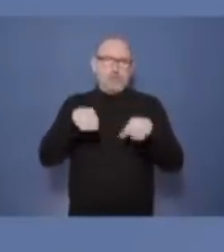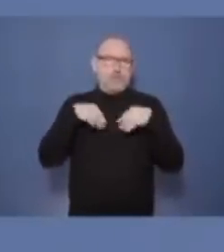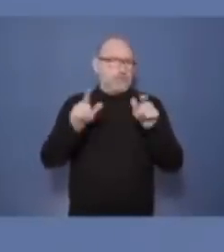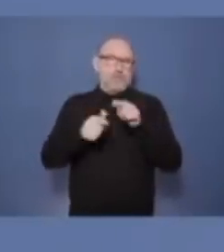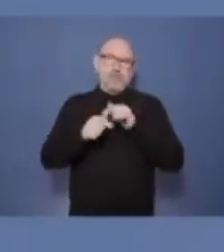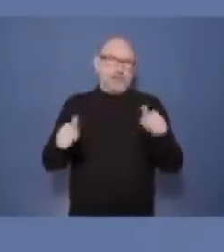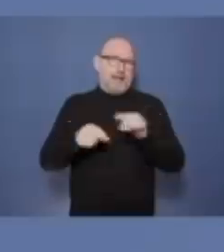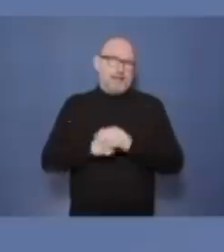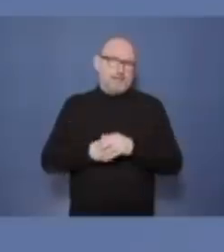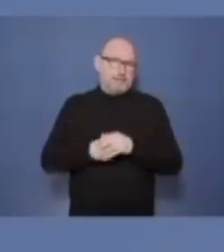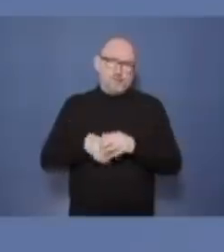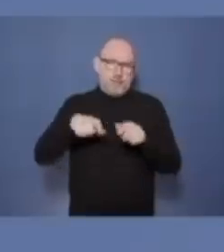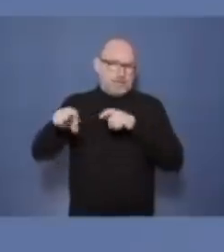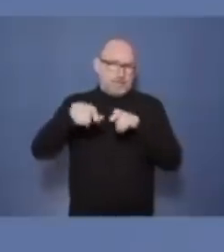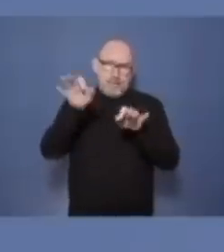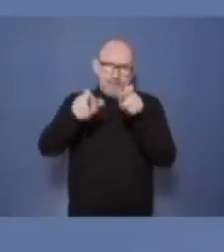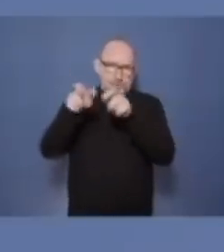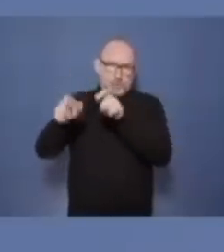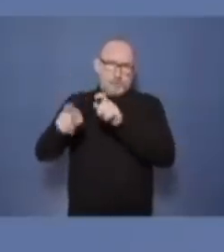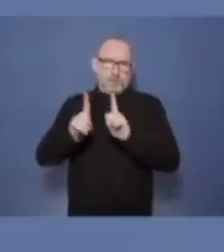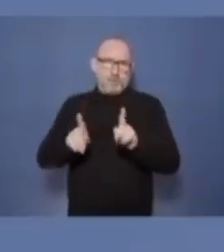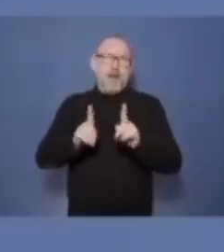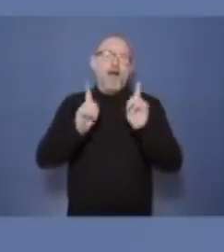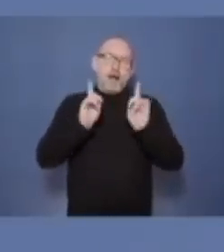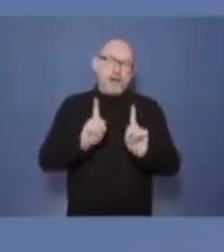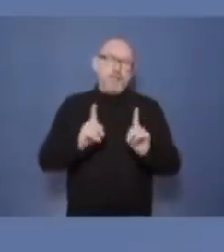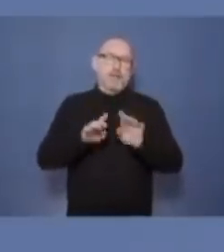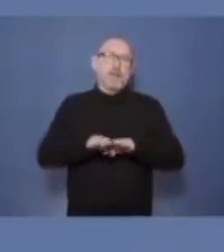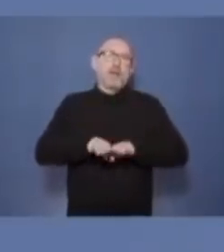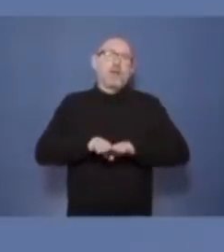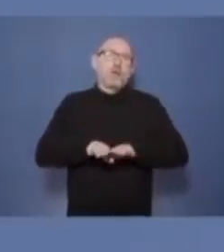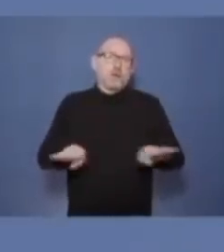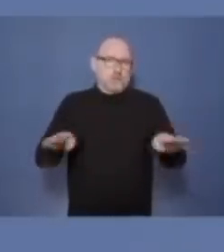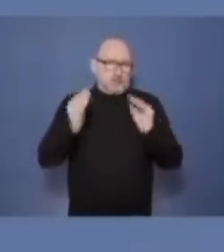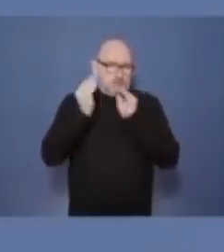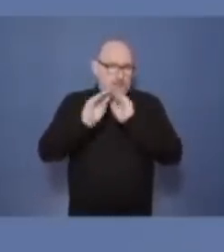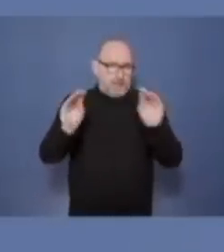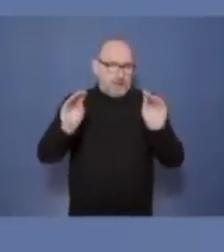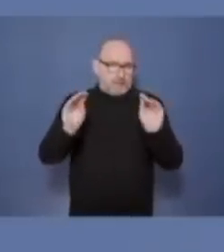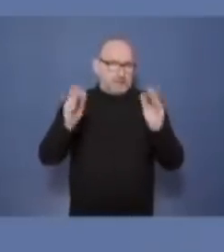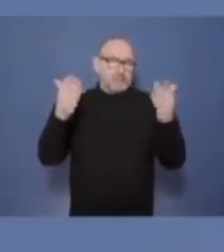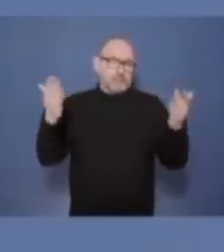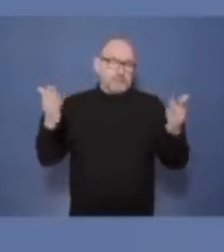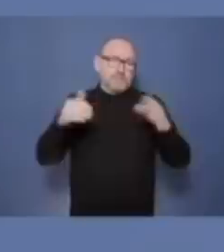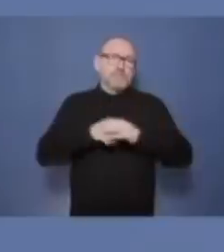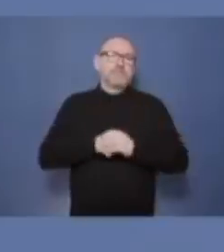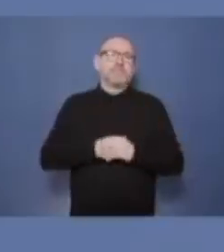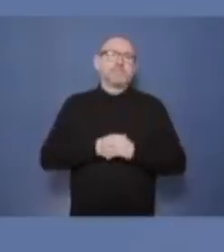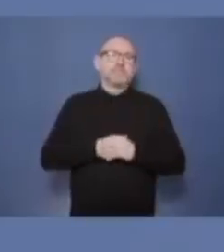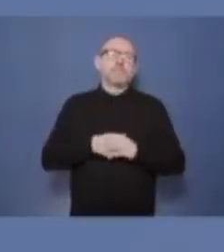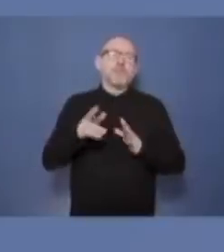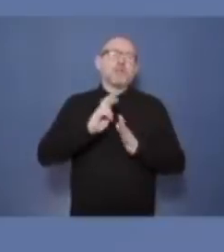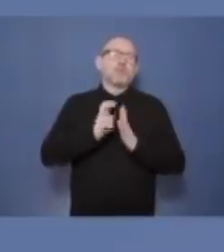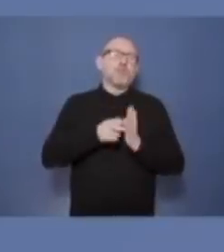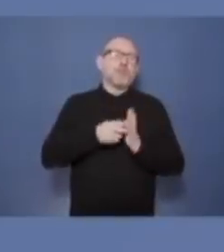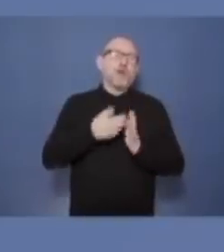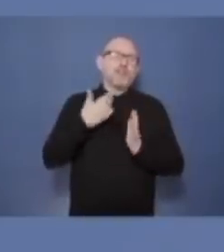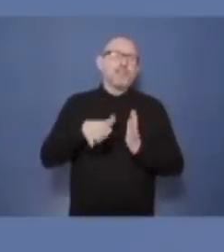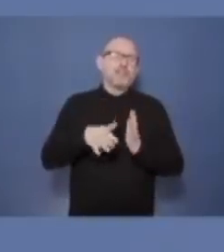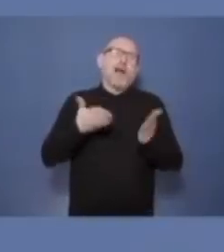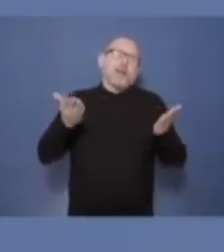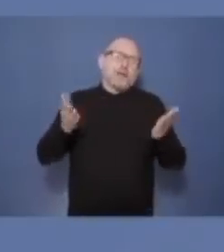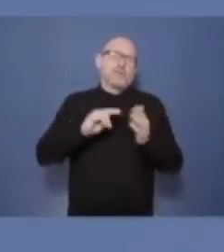Wissenschaftler und Wissenschaftlerinnen. Aber lassen Sie mich ein paar ganz grundsätzliche Anmerkungen machen, auch wenn wir hier schon wiederholt darüber gesprochen haben.